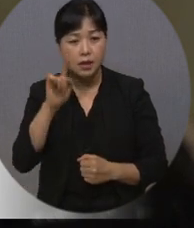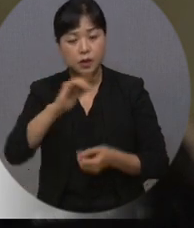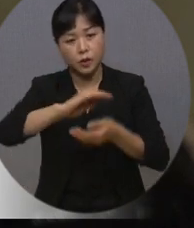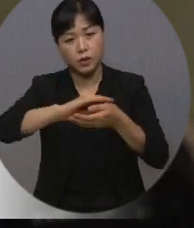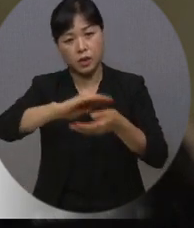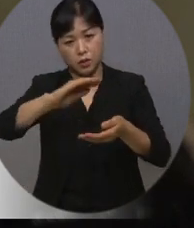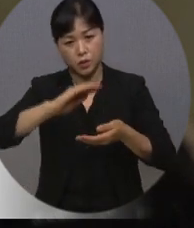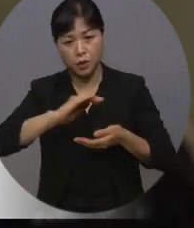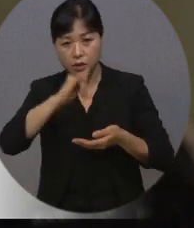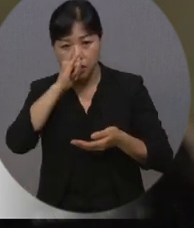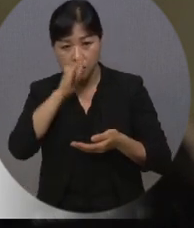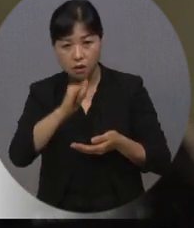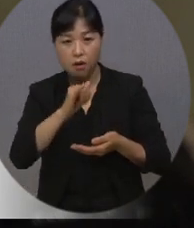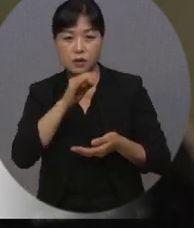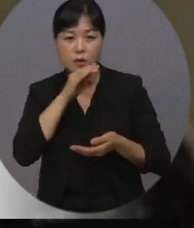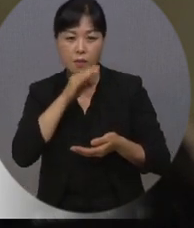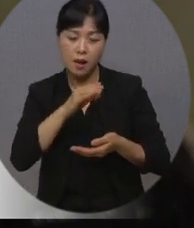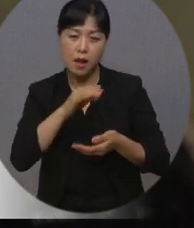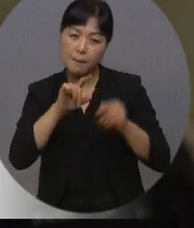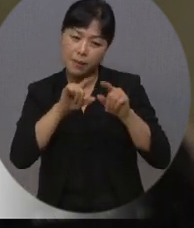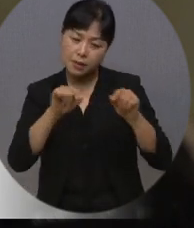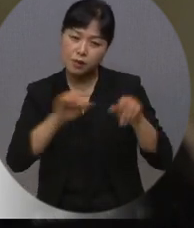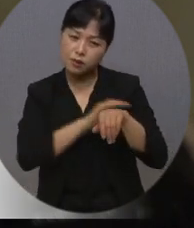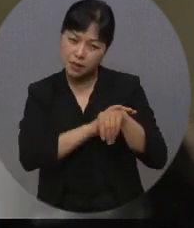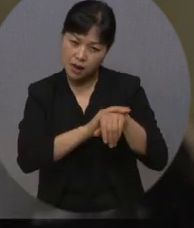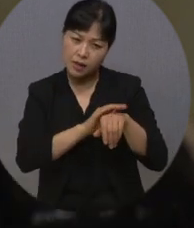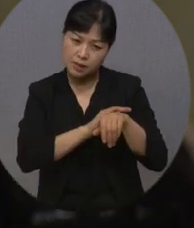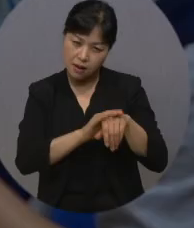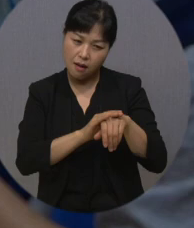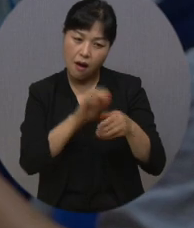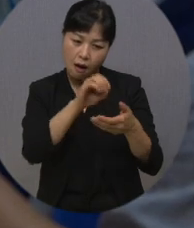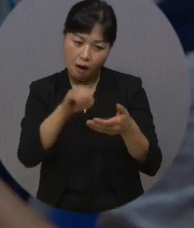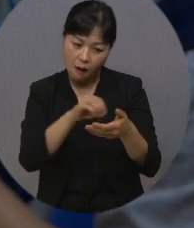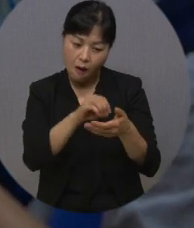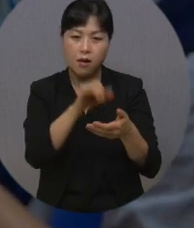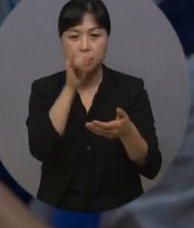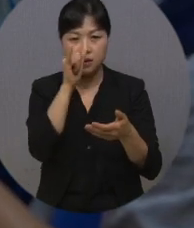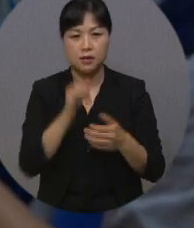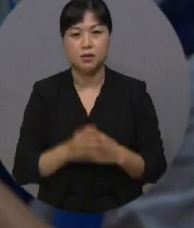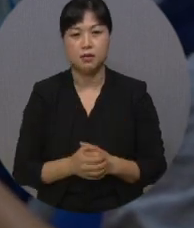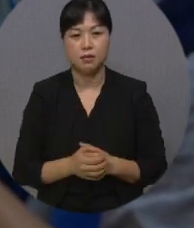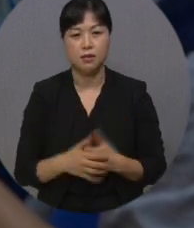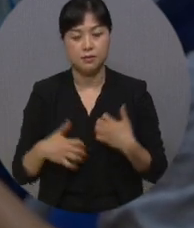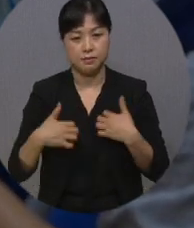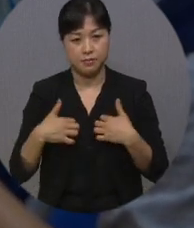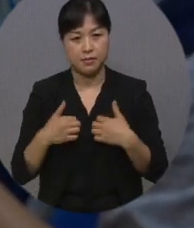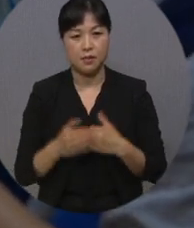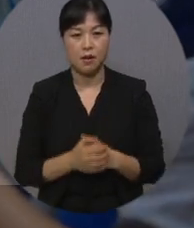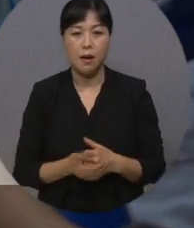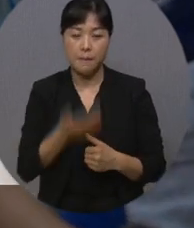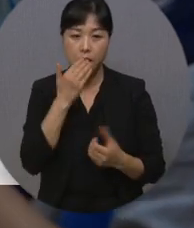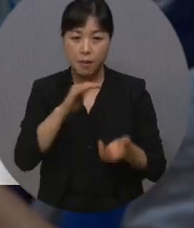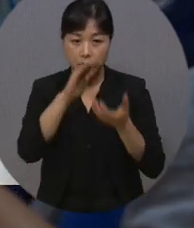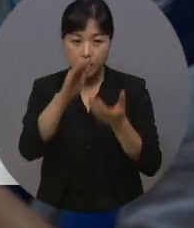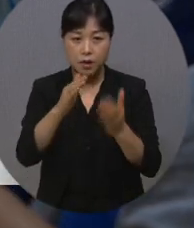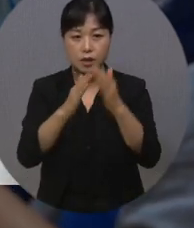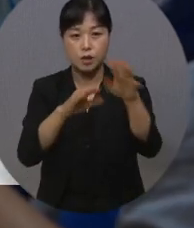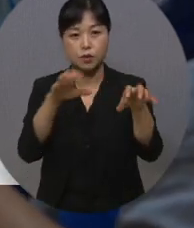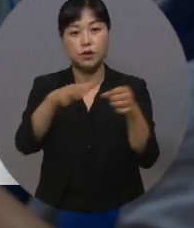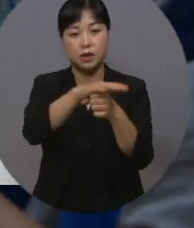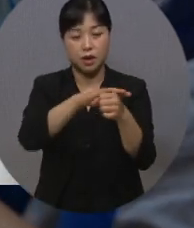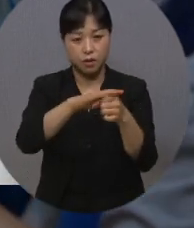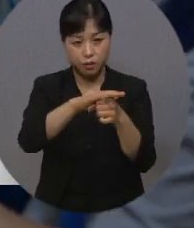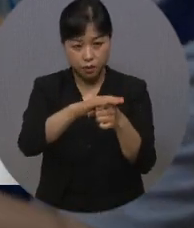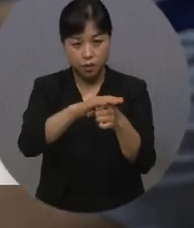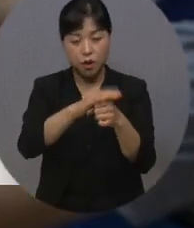게 참 잘 나와요, 선생님. 그래서 저한테 이 즐거움을. 밥으로 전하는 이웃사랑을 통해 복지 사각지대